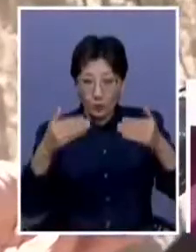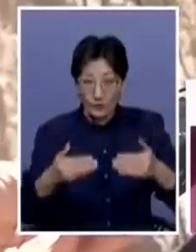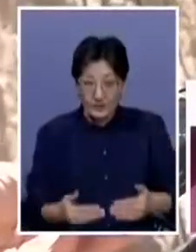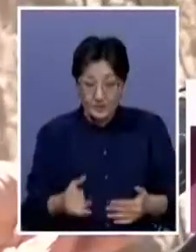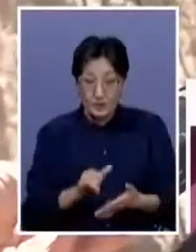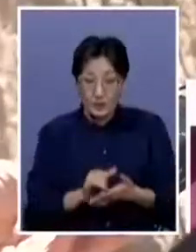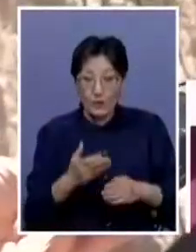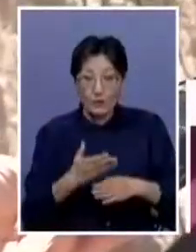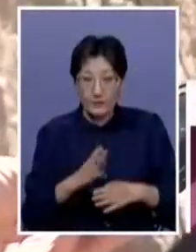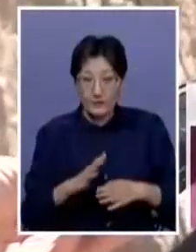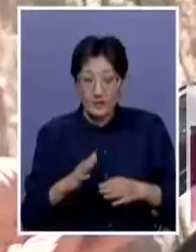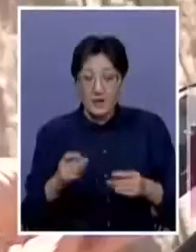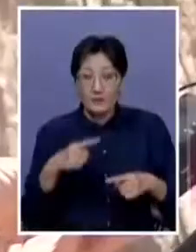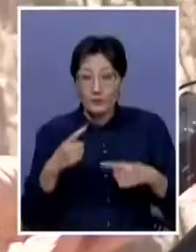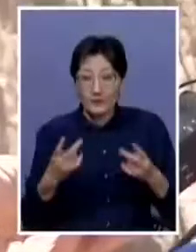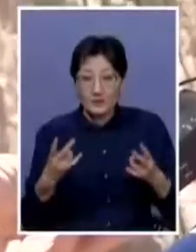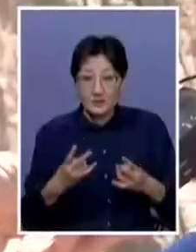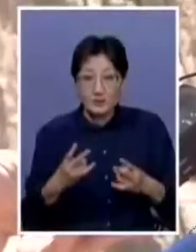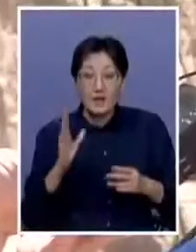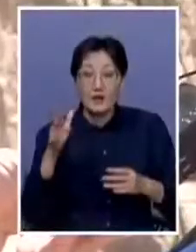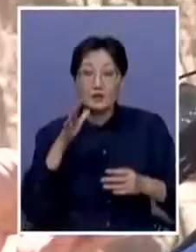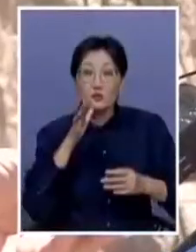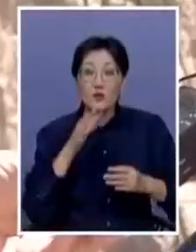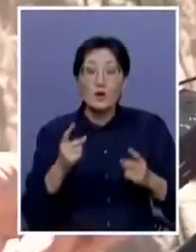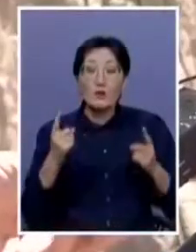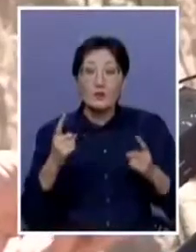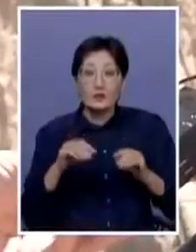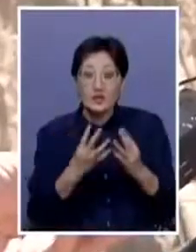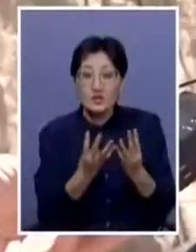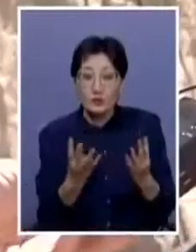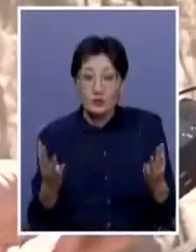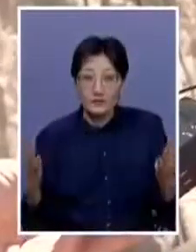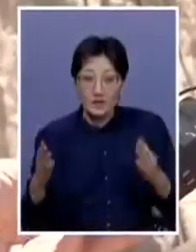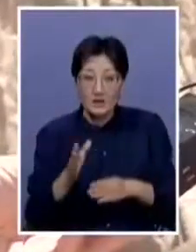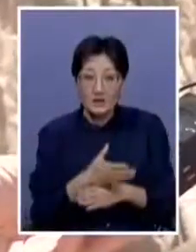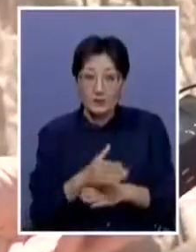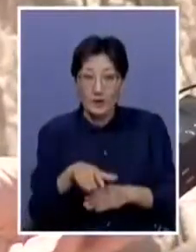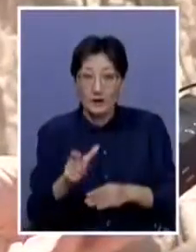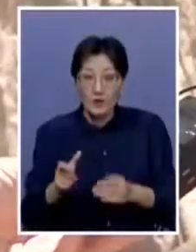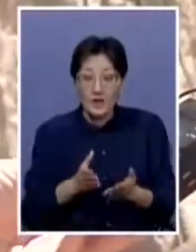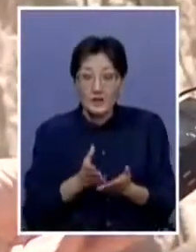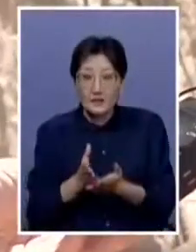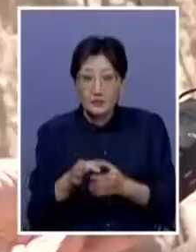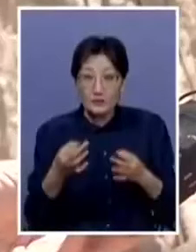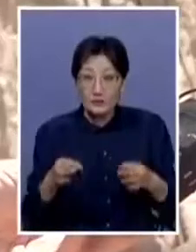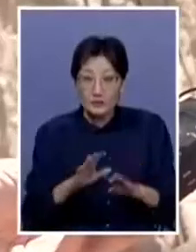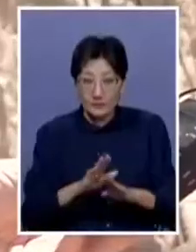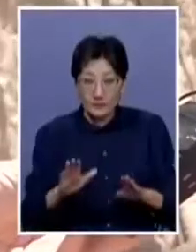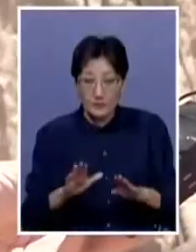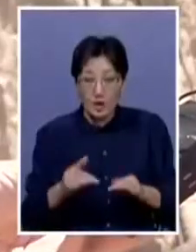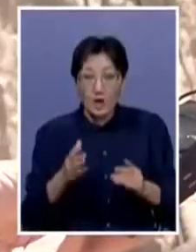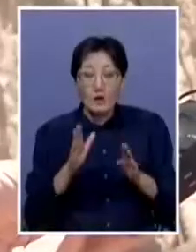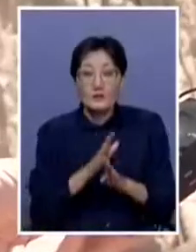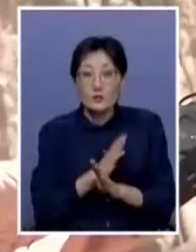қойғанымен ол көмектеспейді. Тағы бір айта кетерлігі, алдағы уақытта үлкен қоршаулар қойылып, серуендеушілерге кіруге рұқсат берілмейді. Біздің таза